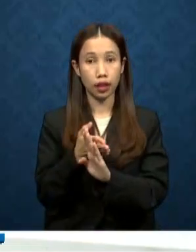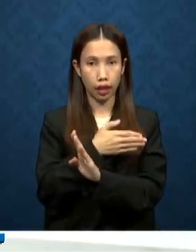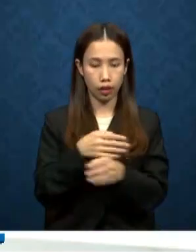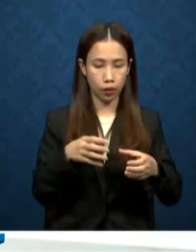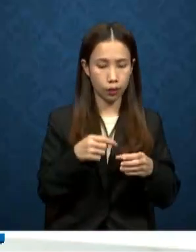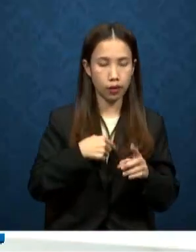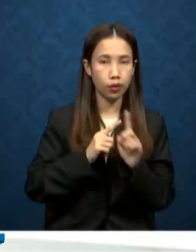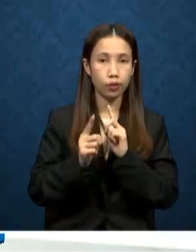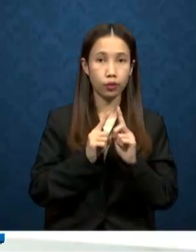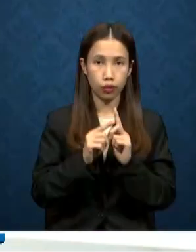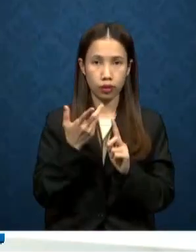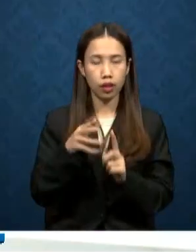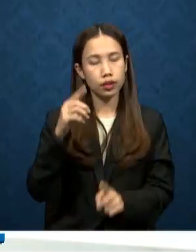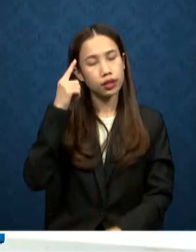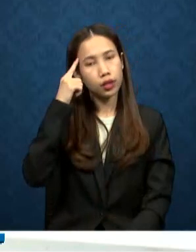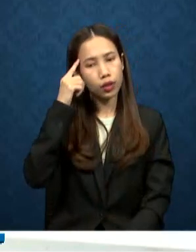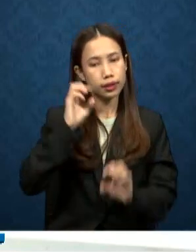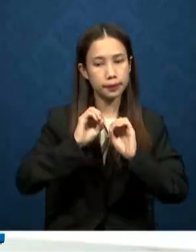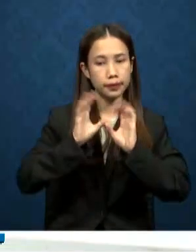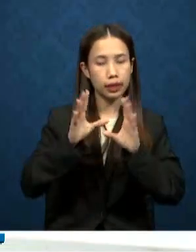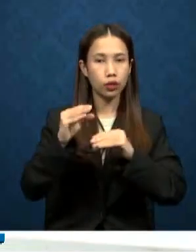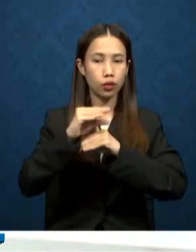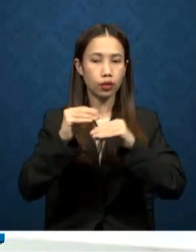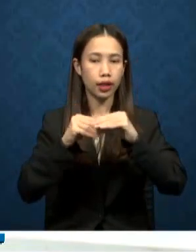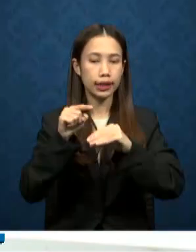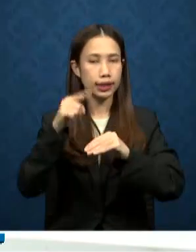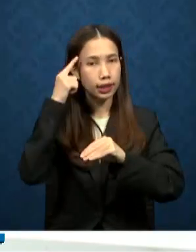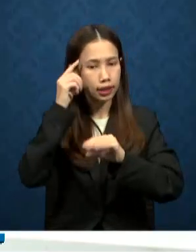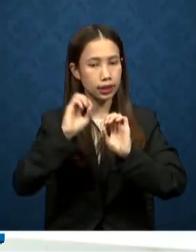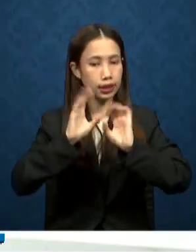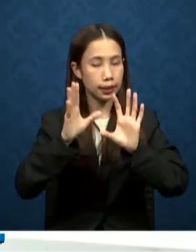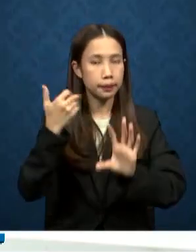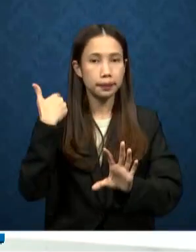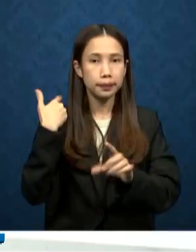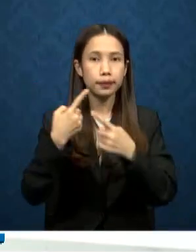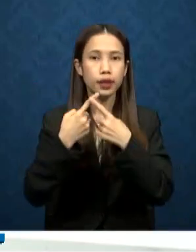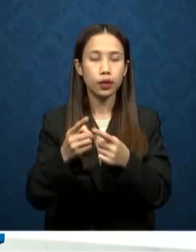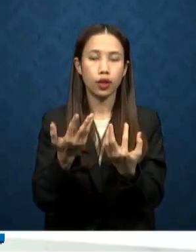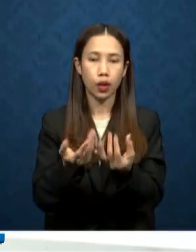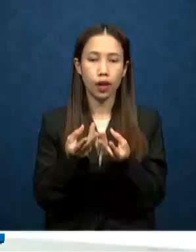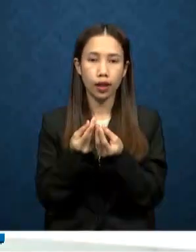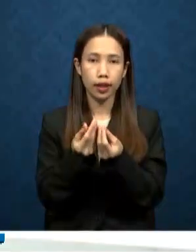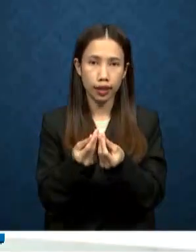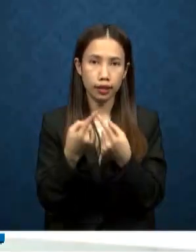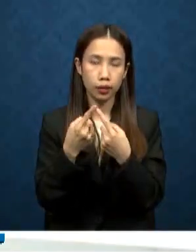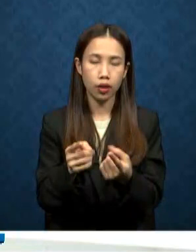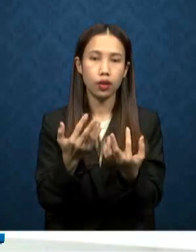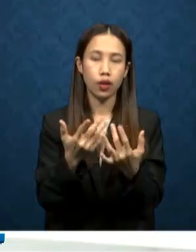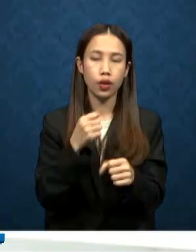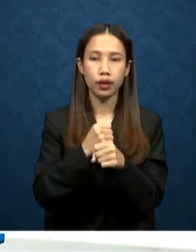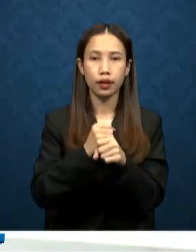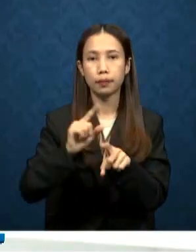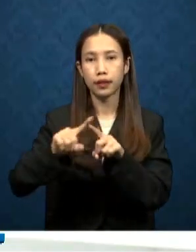นนี้ความชัดเจนของโครงการเนี่ยก็มีในระดับหนึ่งแต่ว่าอยากให้เสด็จน้ำภายในประเ